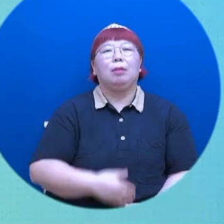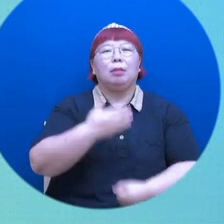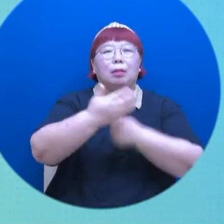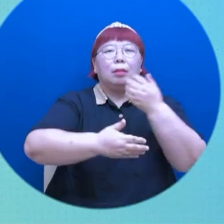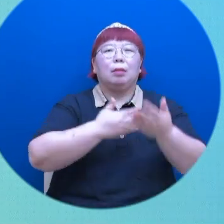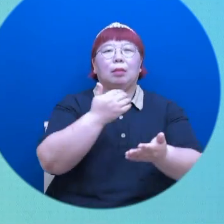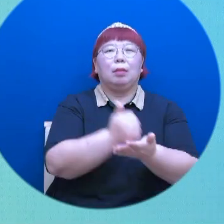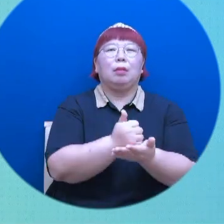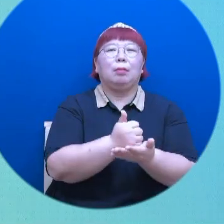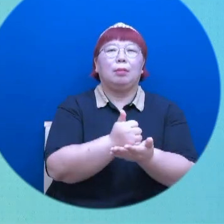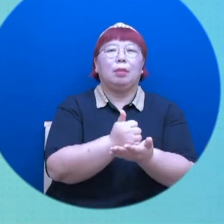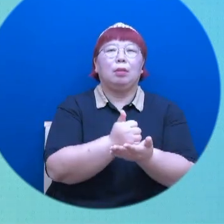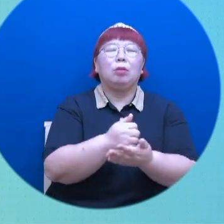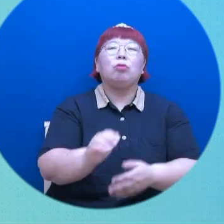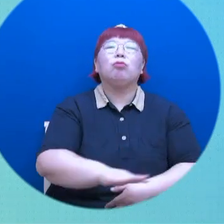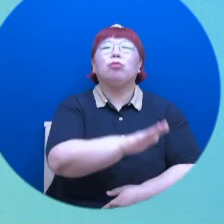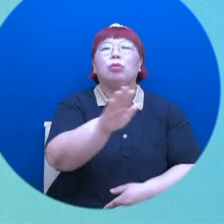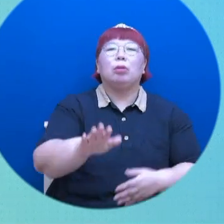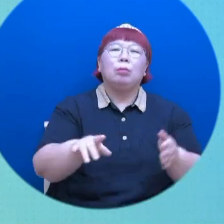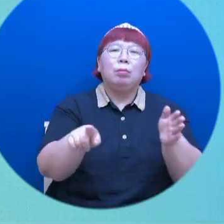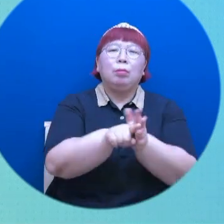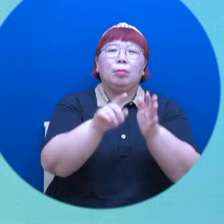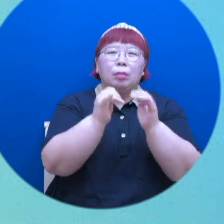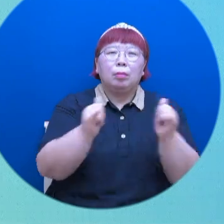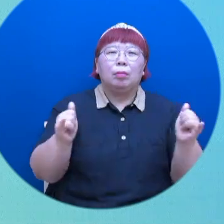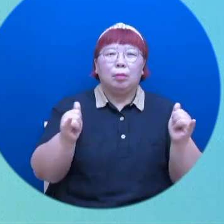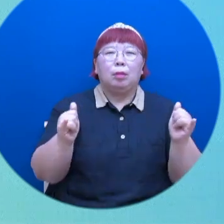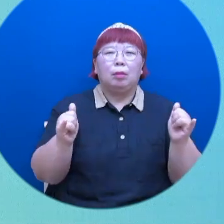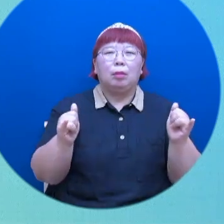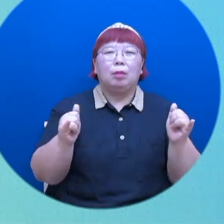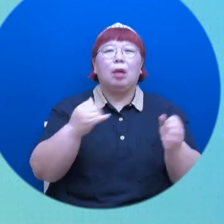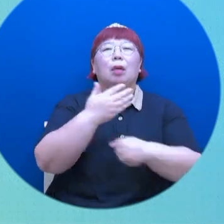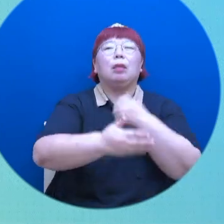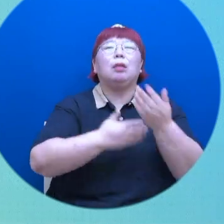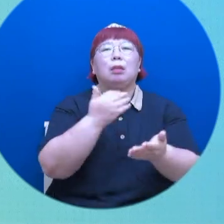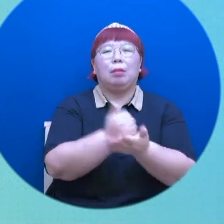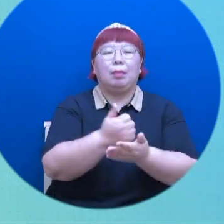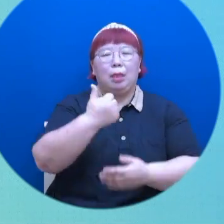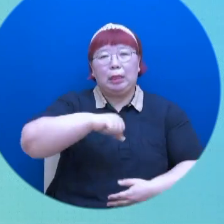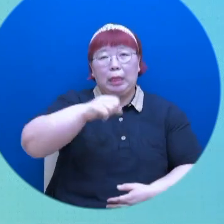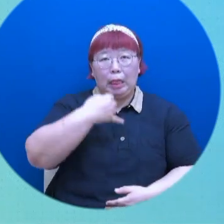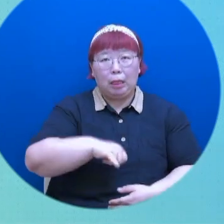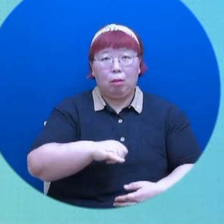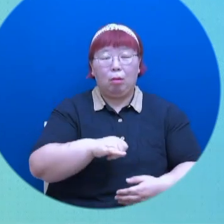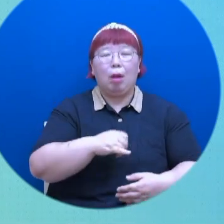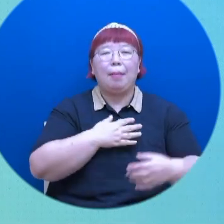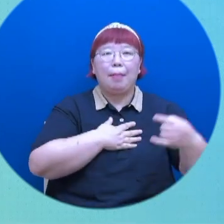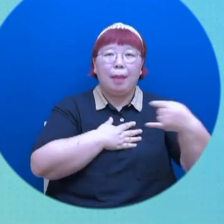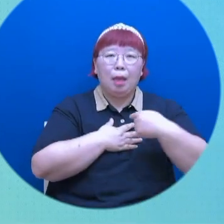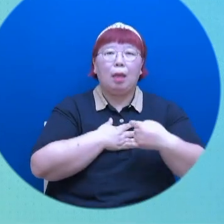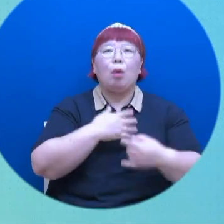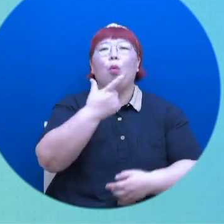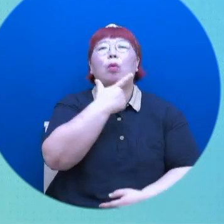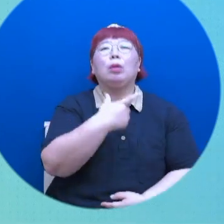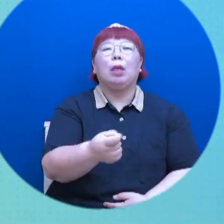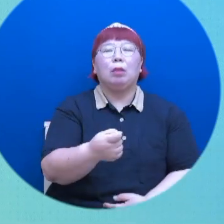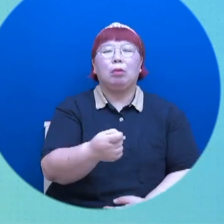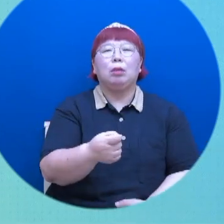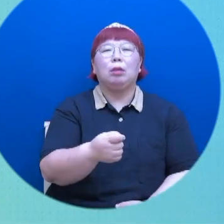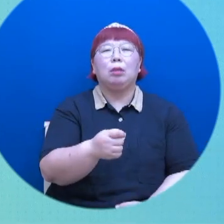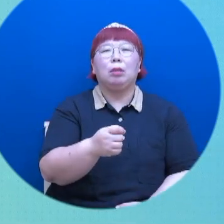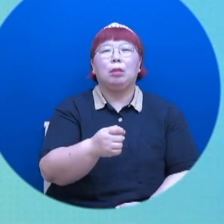하나님께서 우리 믿는 자들, 하나님의 자녀들에게 원하시는 것이